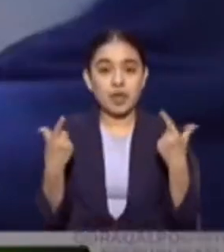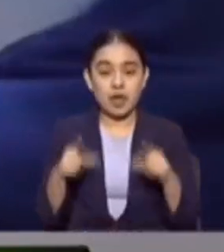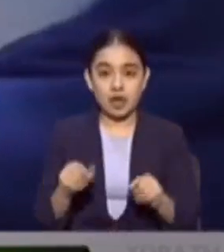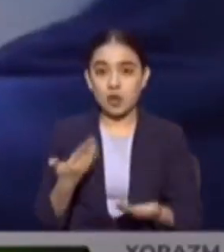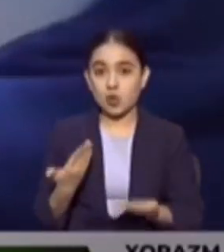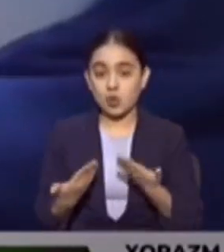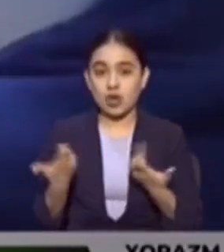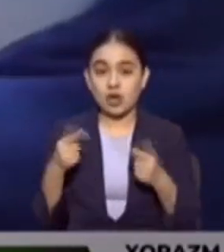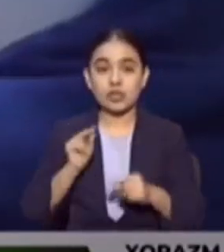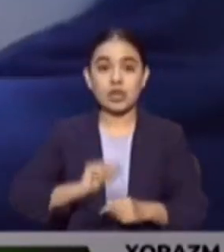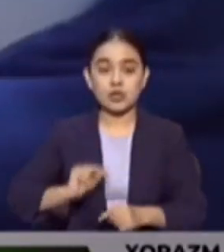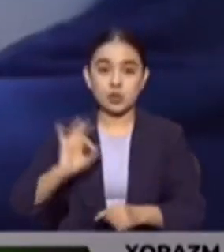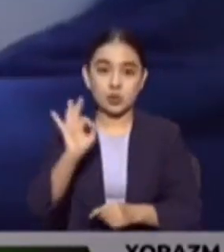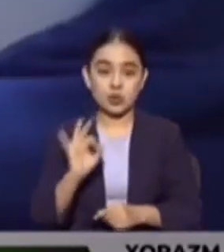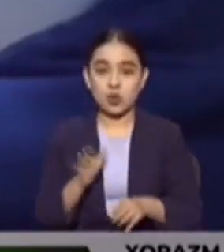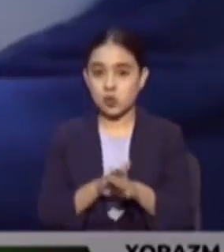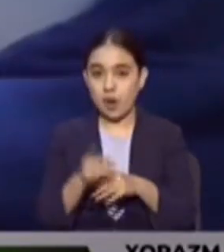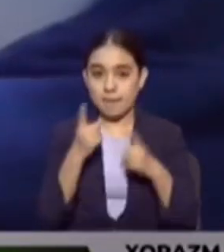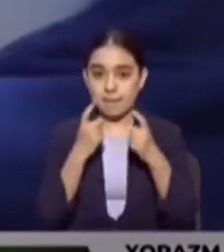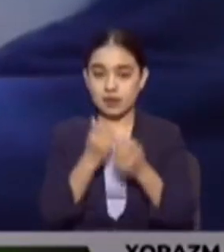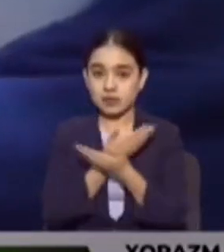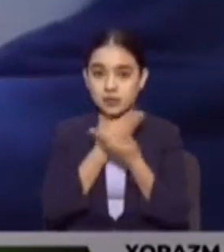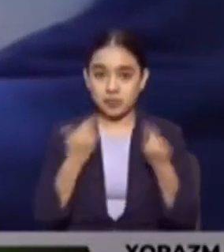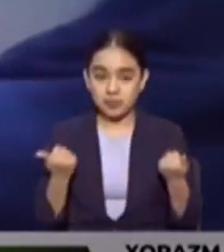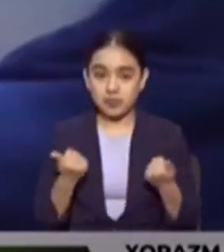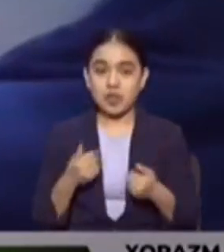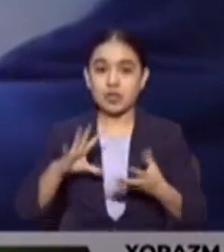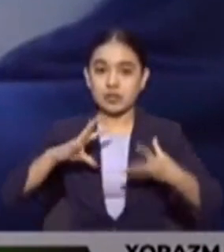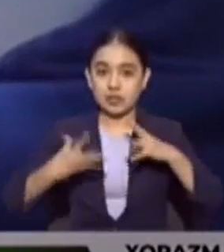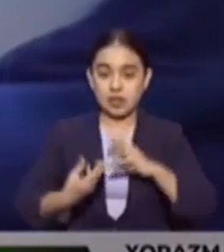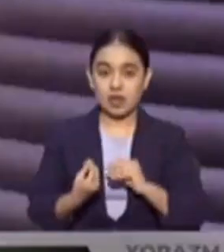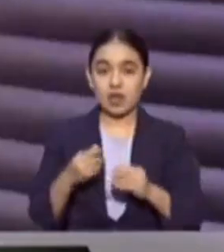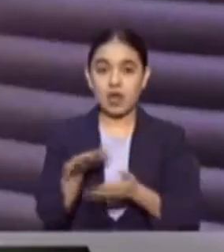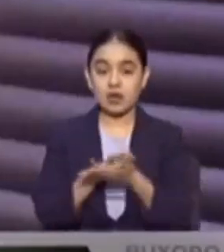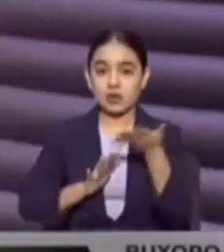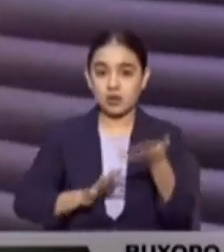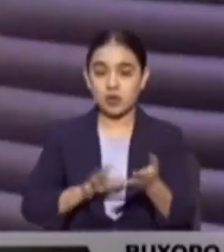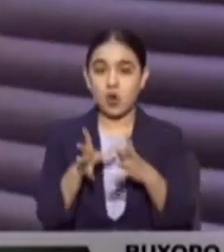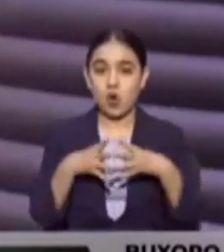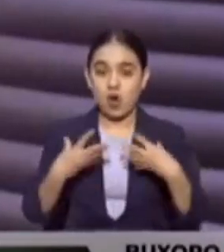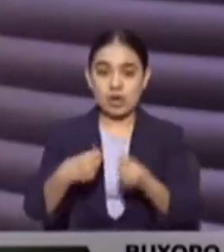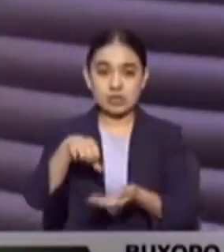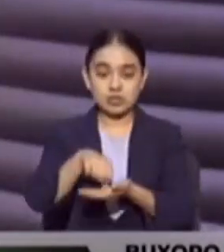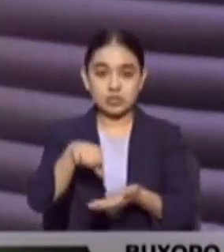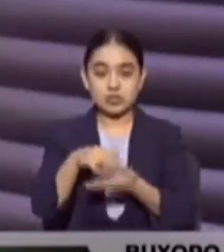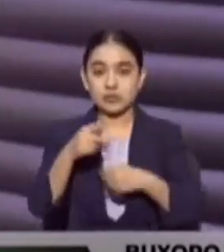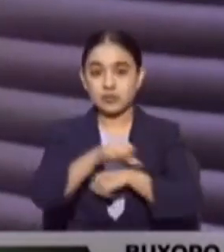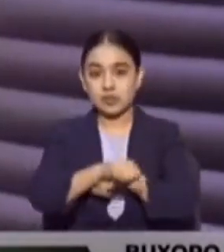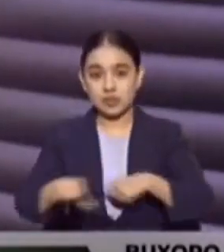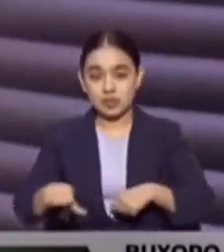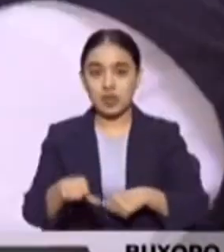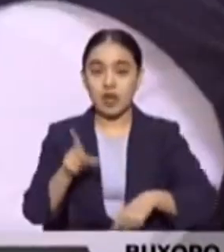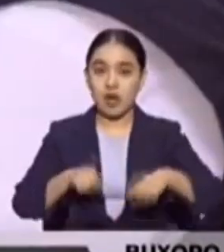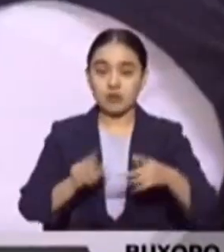ekanligi yoki qayerda ishlashi to'g'risida to'liq ma'lumotga ega emas. Natijada ariza topshirayotgan oila a'zosining chet elda